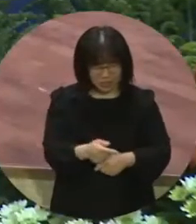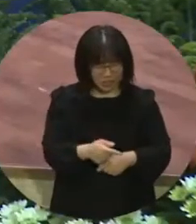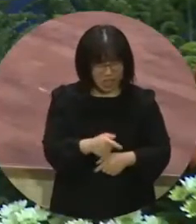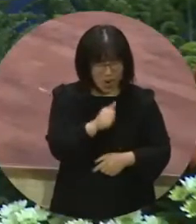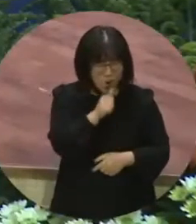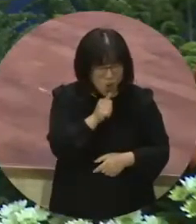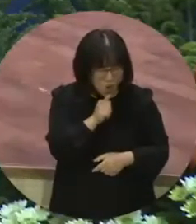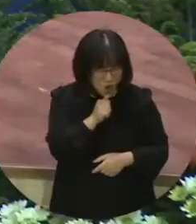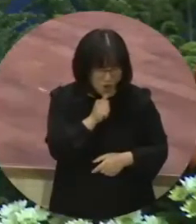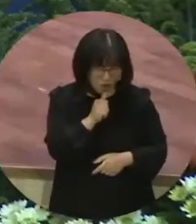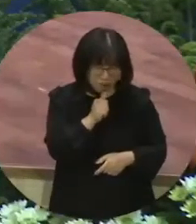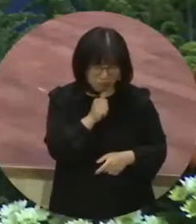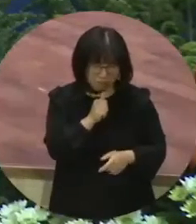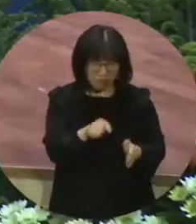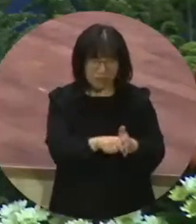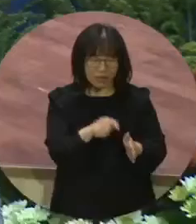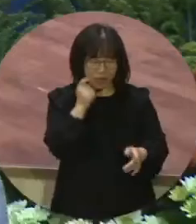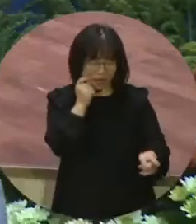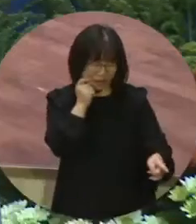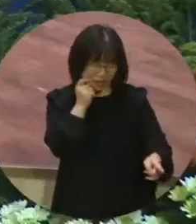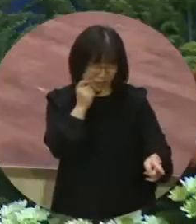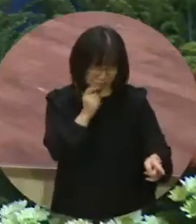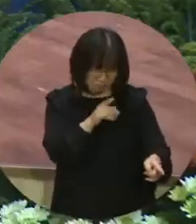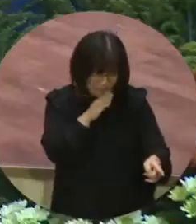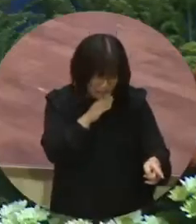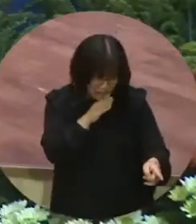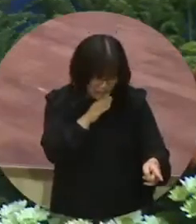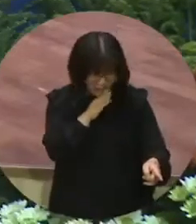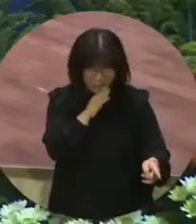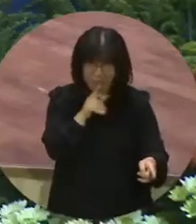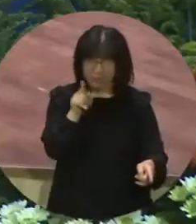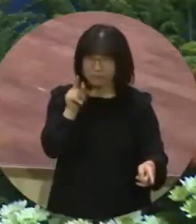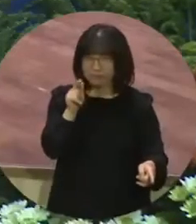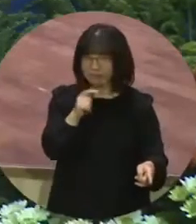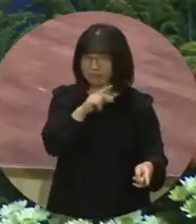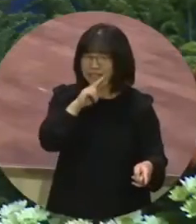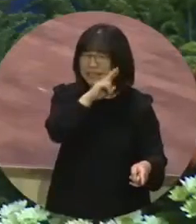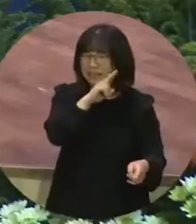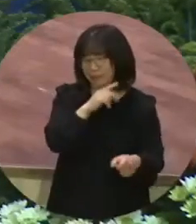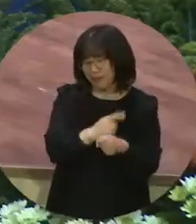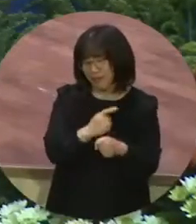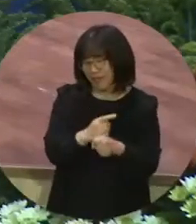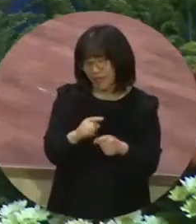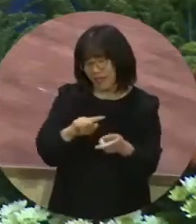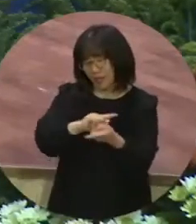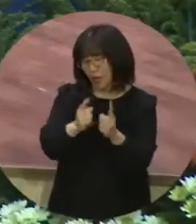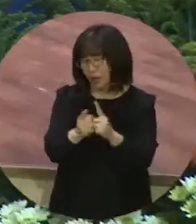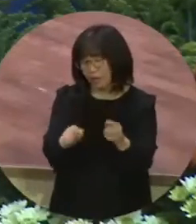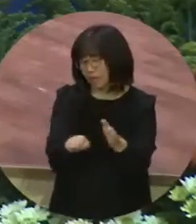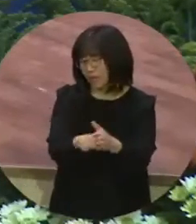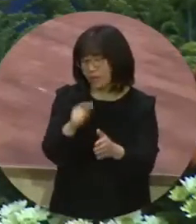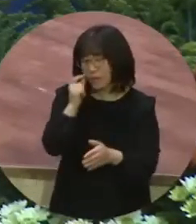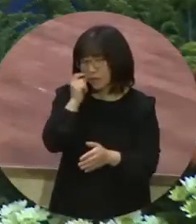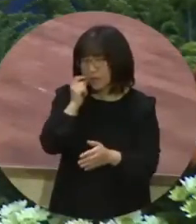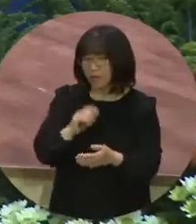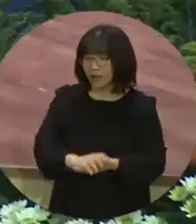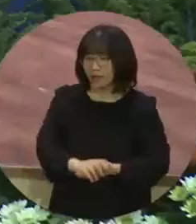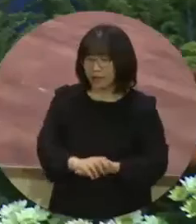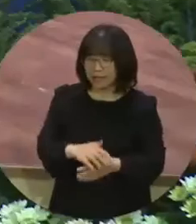안 믿으니 결국은 어떻게 됩니까? 결국은 이 소통과 화합이 안 되는 거예요. 지금 사단이 거짓을 하고